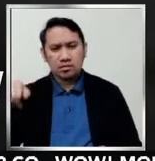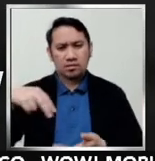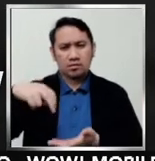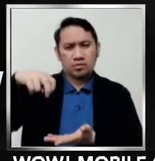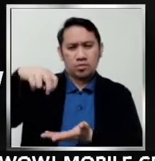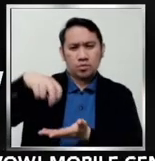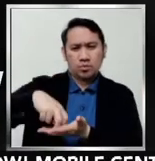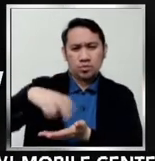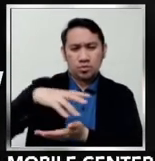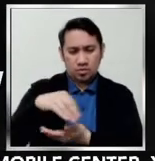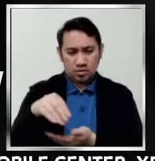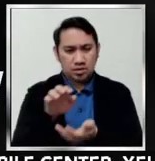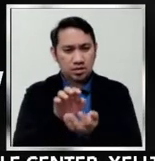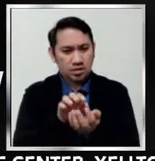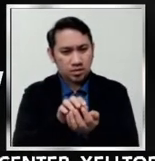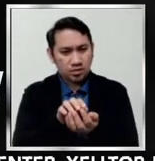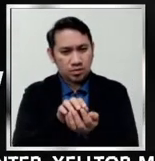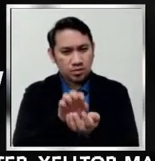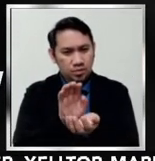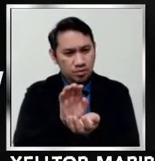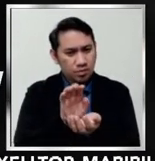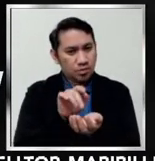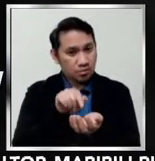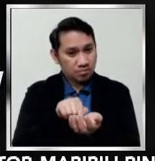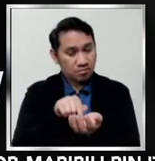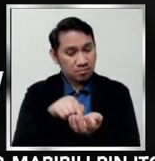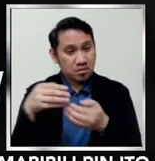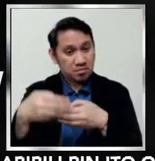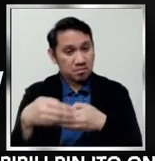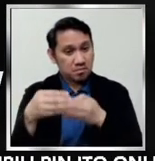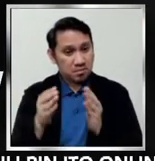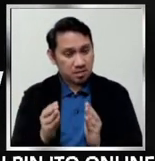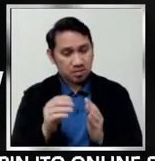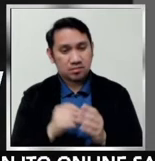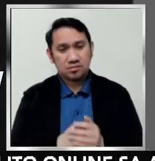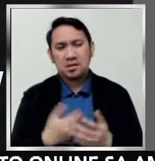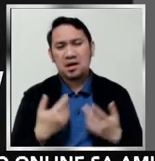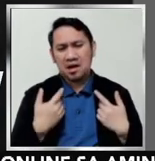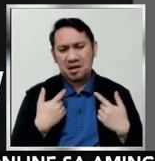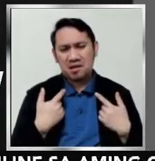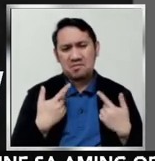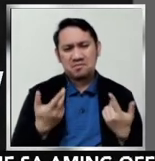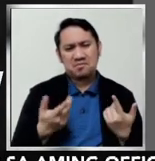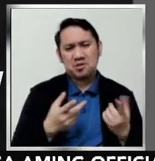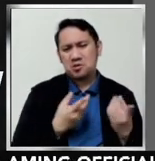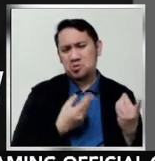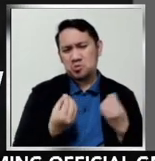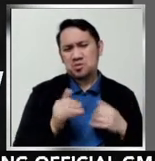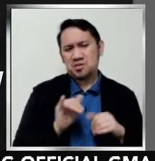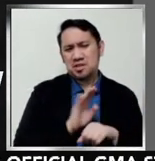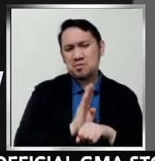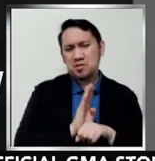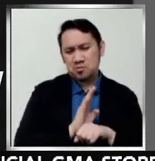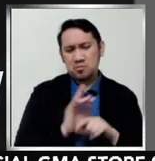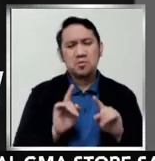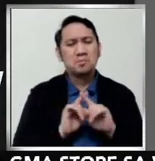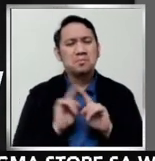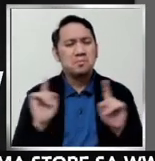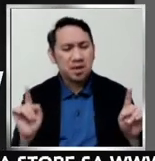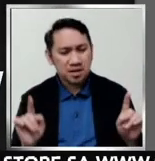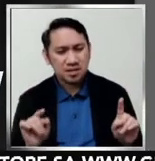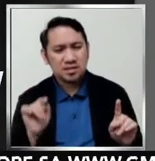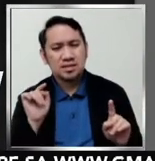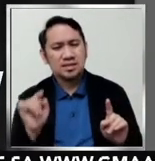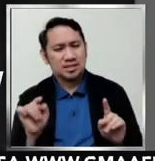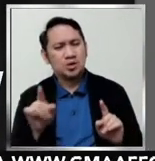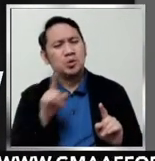hawak na maliit na box. Marami na raw siyang nagawang proposal scene sa kanyang career pero anya, nothing beats the real